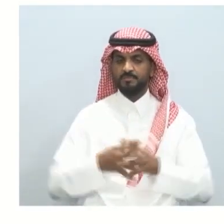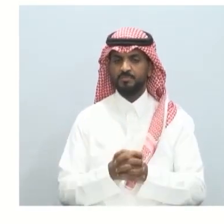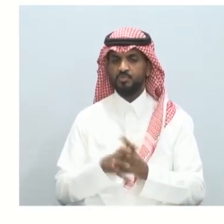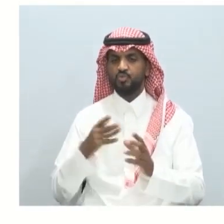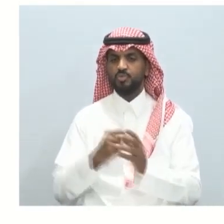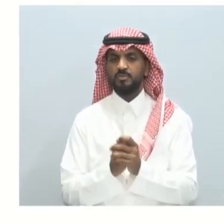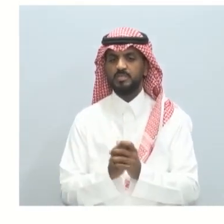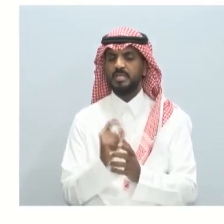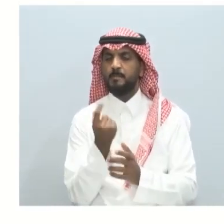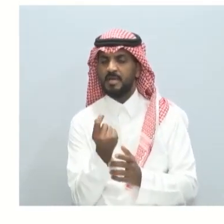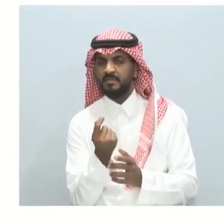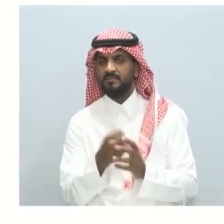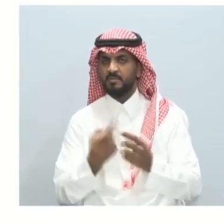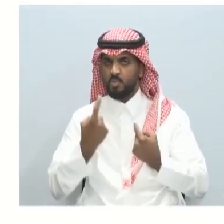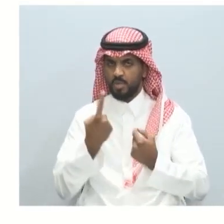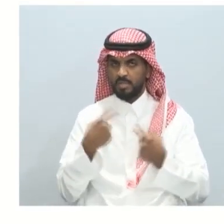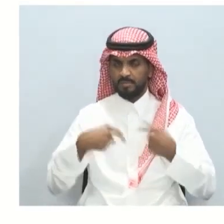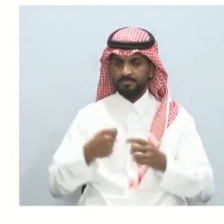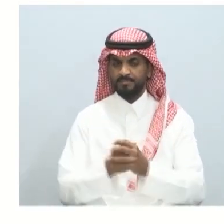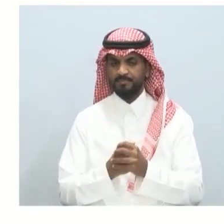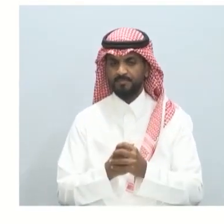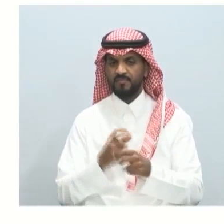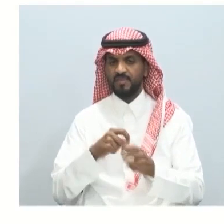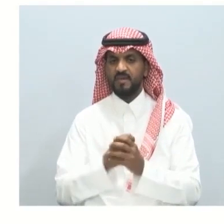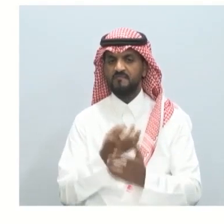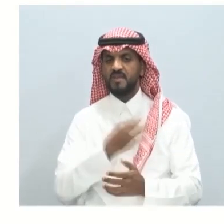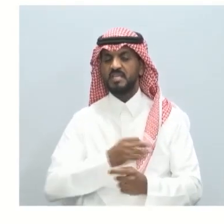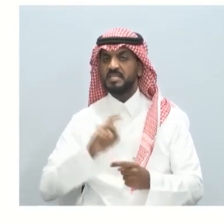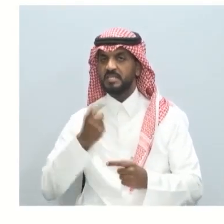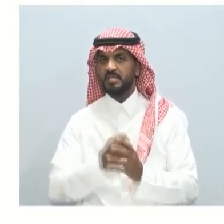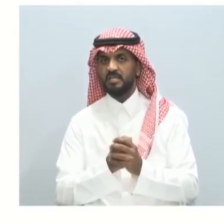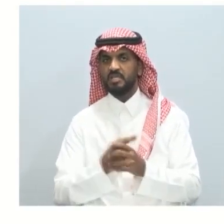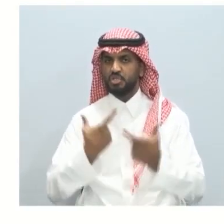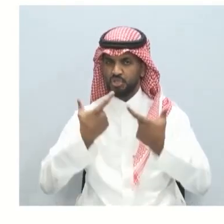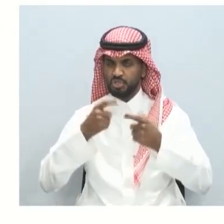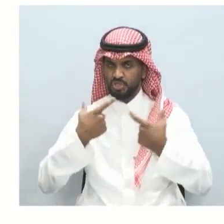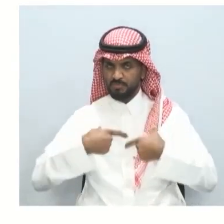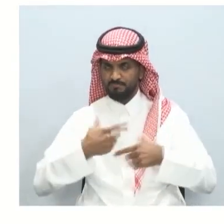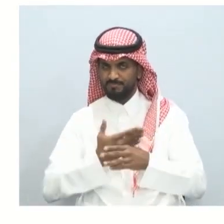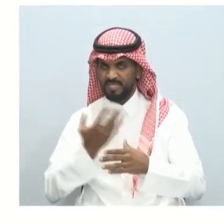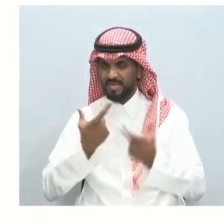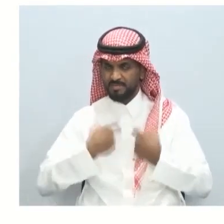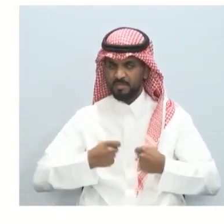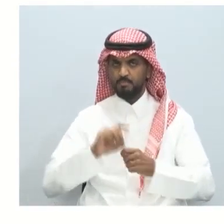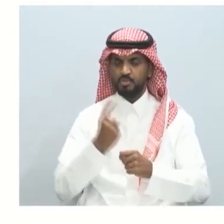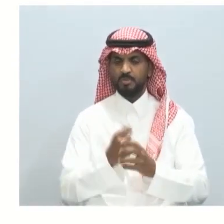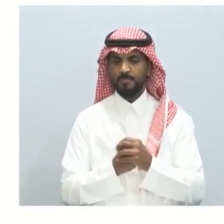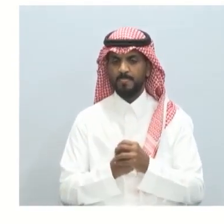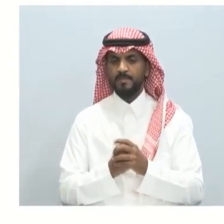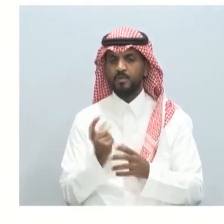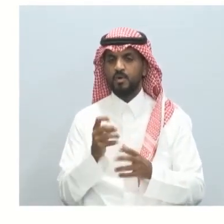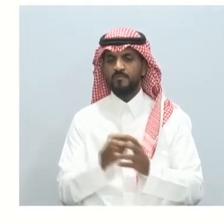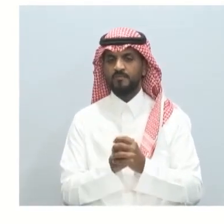سعود ان حبه الفيتامين الواحده فيها فائده سريعه لان الجسم يمتصها بسرعه